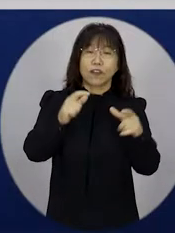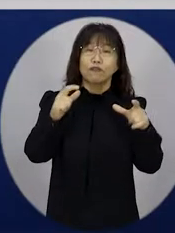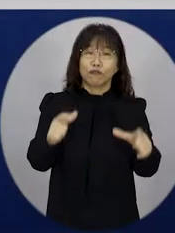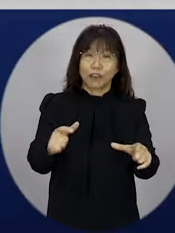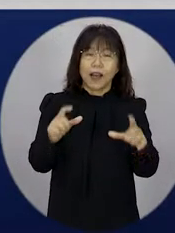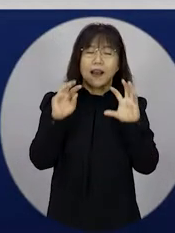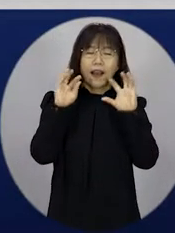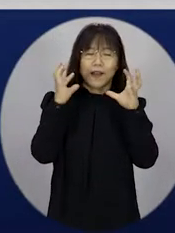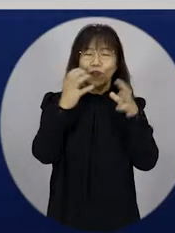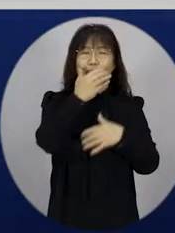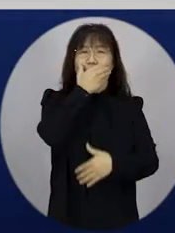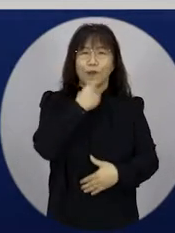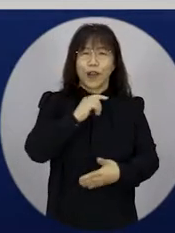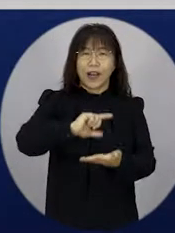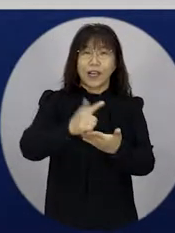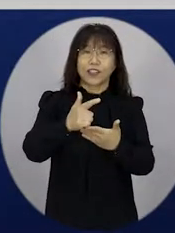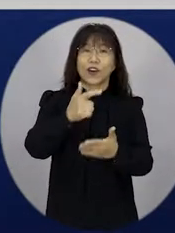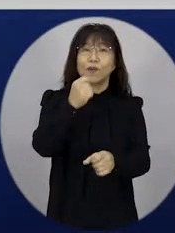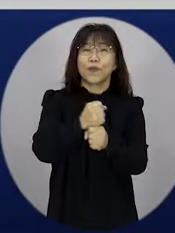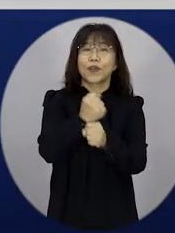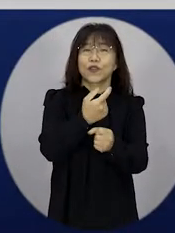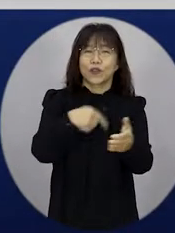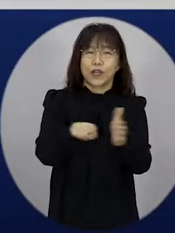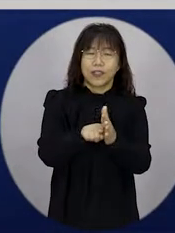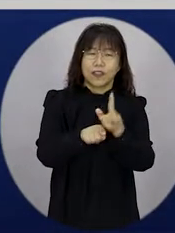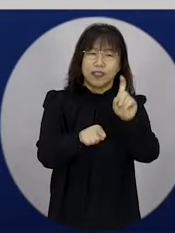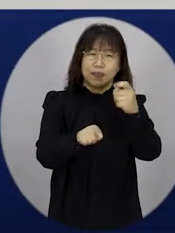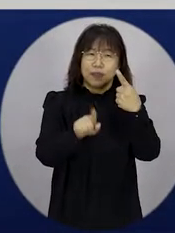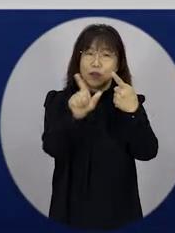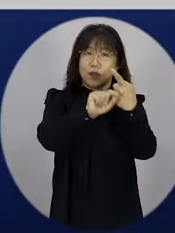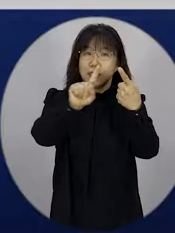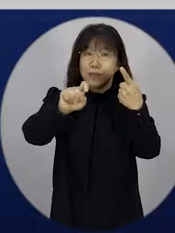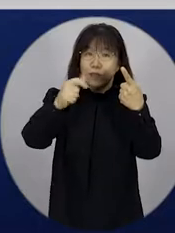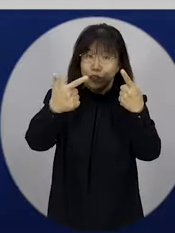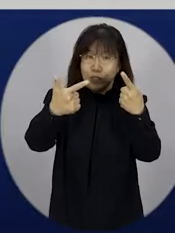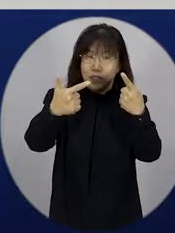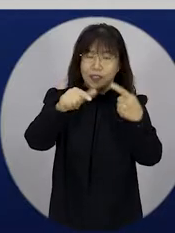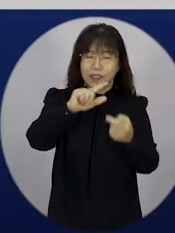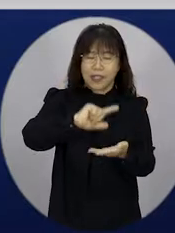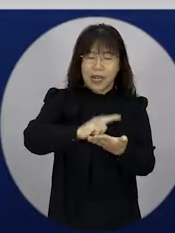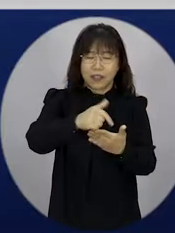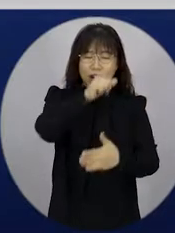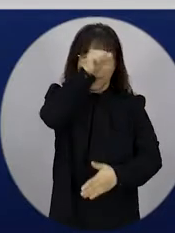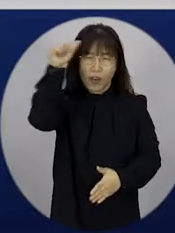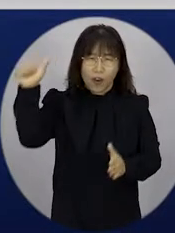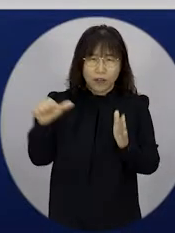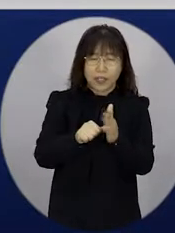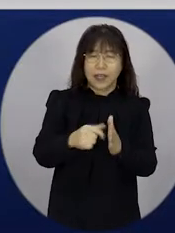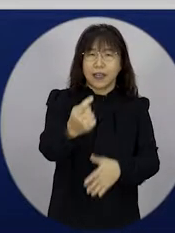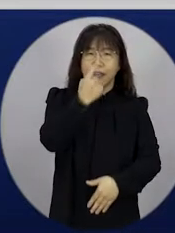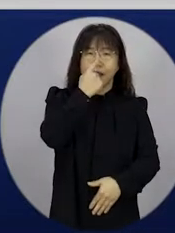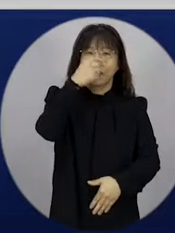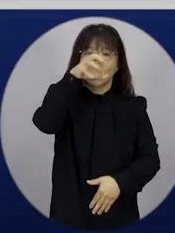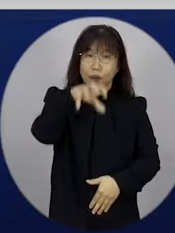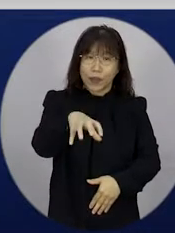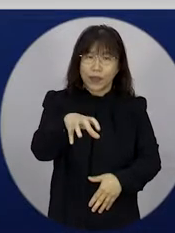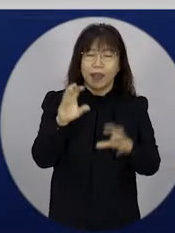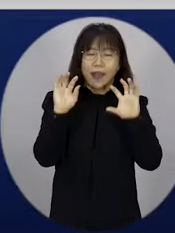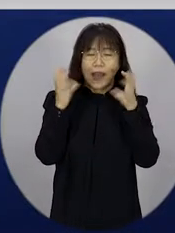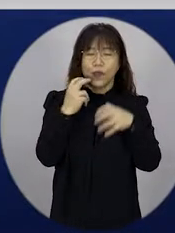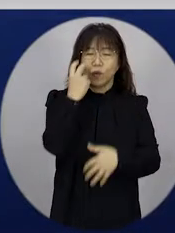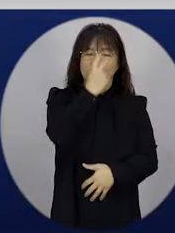강서구가 아동이 행복한 강서를 만들기 위해 지난 16일 강서평생학습관에서 강서아동지킴이